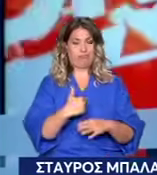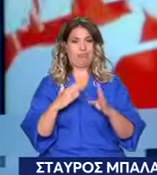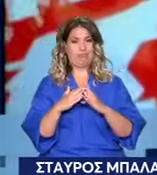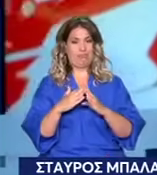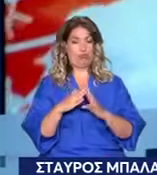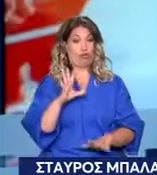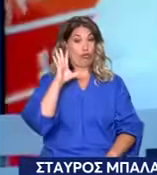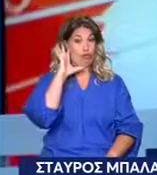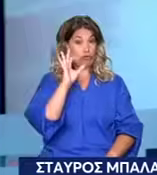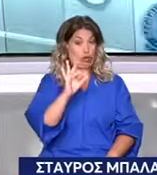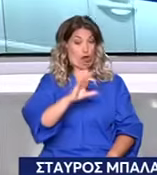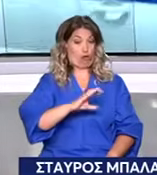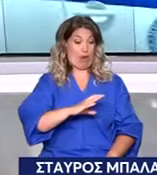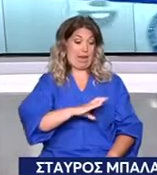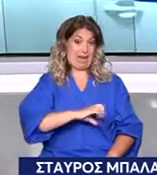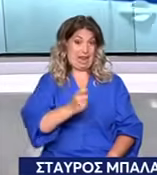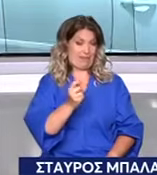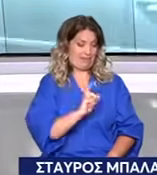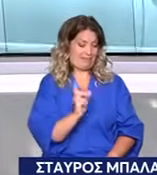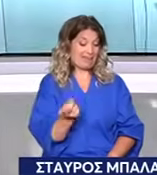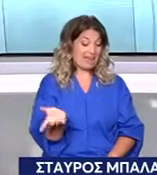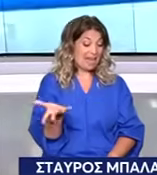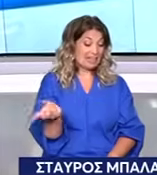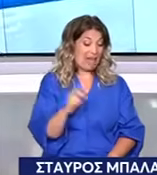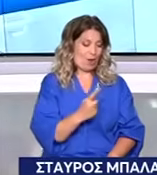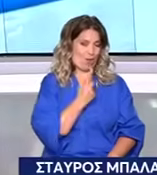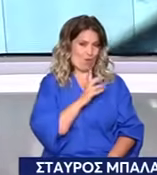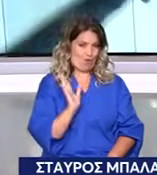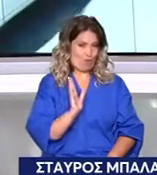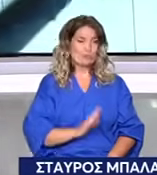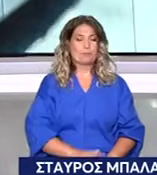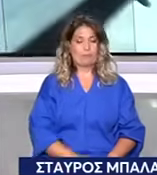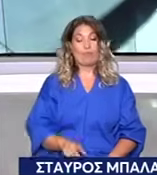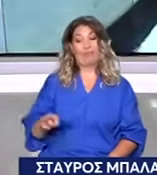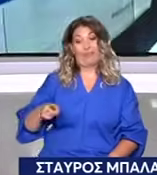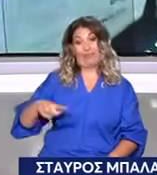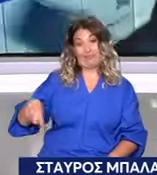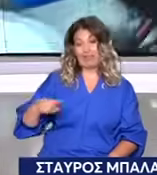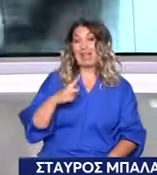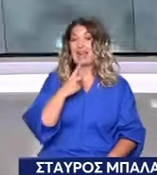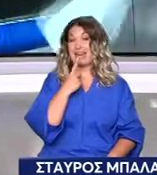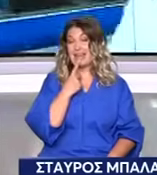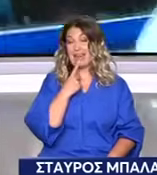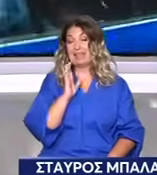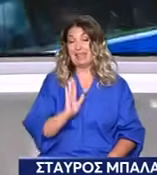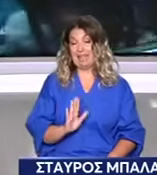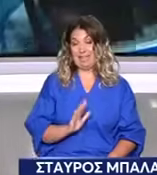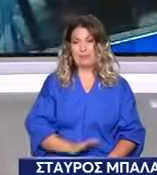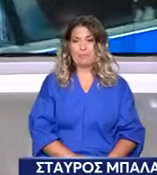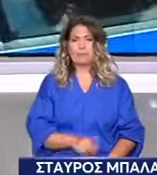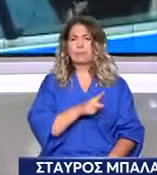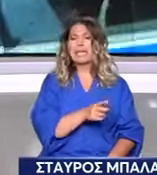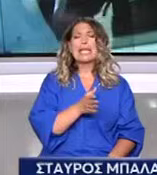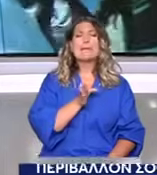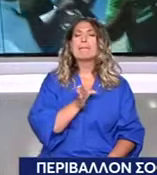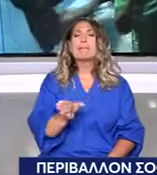άλλο λόγο, Άσπα. Για πες μας. Νίκο, ο λόγος που ισχυρίζεται το περιβάλλον της κυρίας Πολυζωγοπούλου ότι πήγανε στο σπίτι εκείνο το